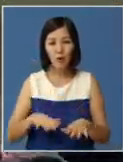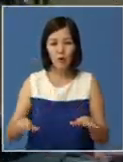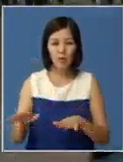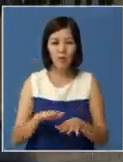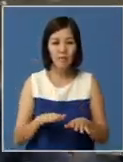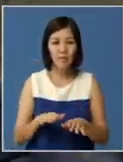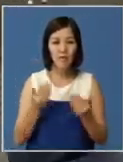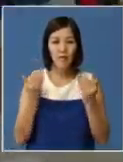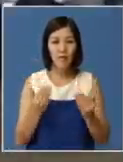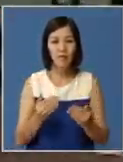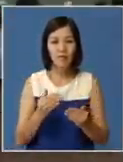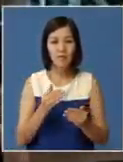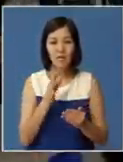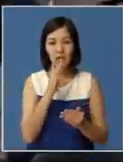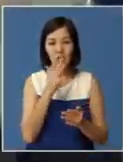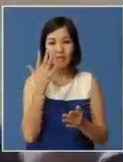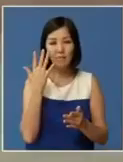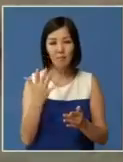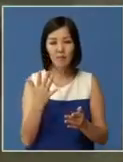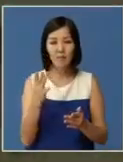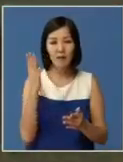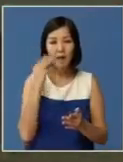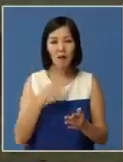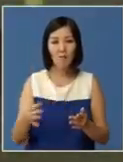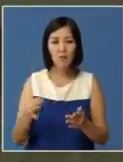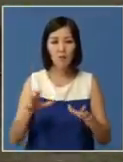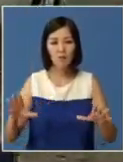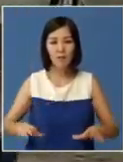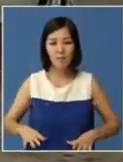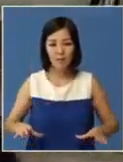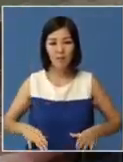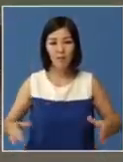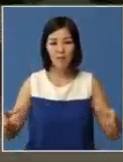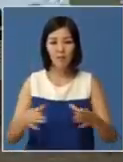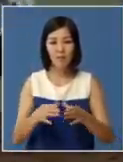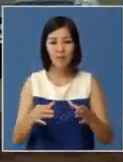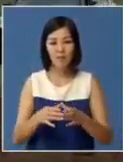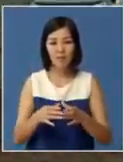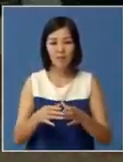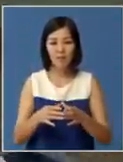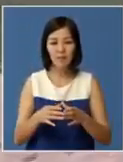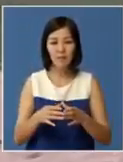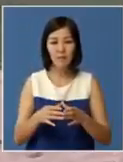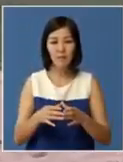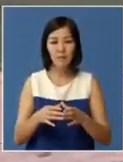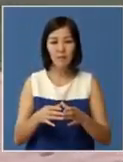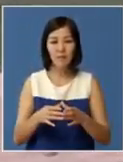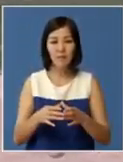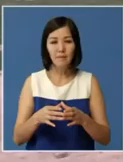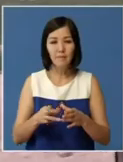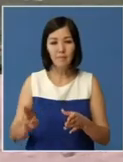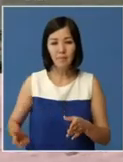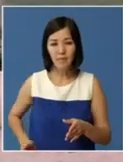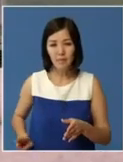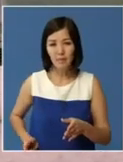шыққан. Қазір жасы 5-те. Иесі Алматы облыстық бәйге федерациясының президенті Рүстем Досжанов. 140 шақырымнан көп